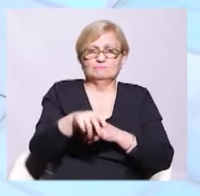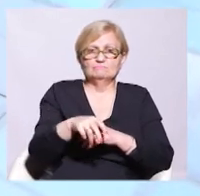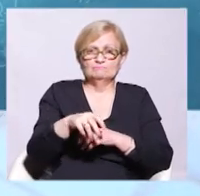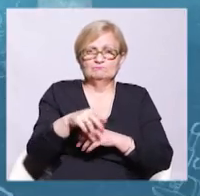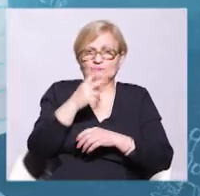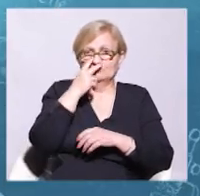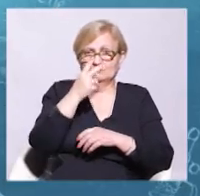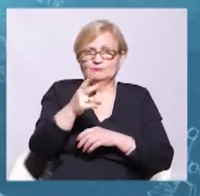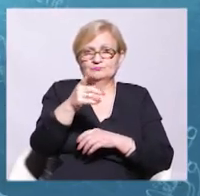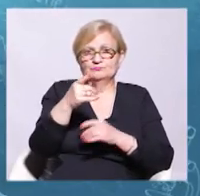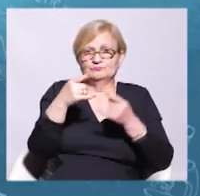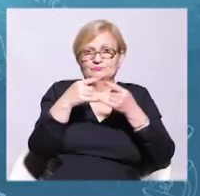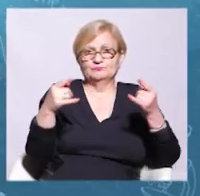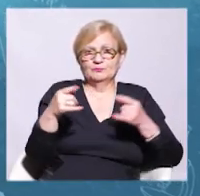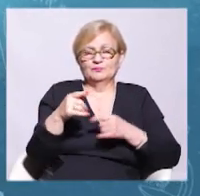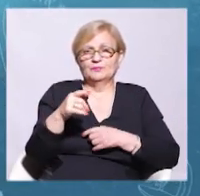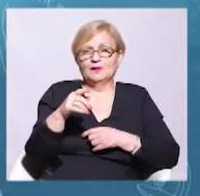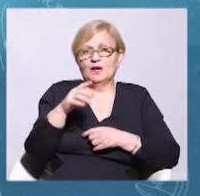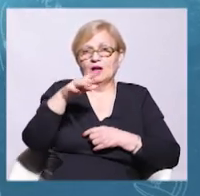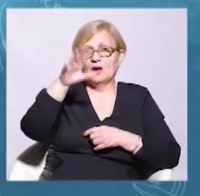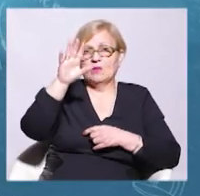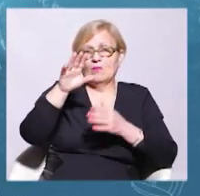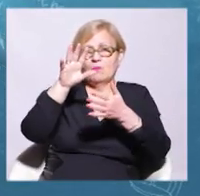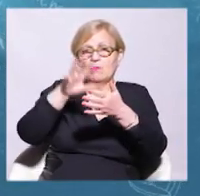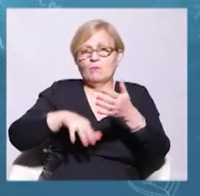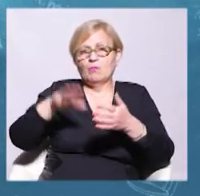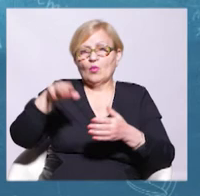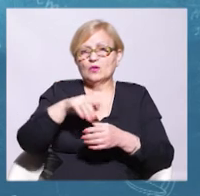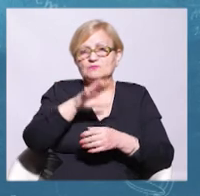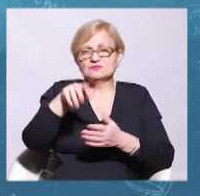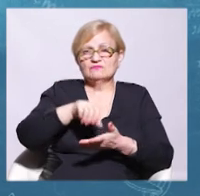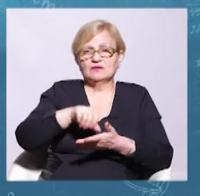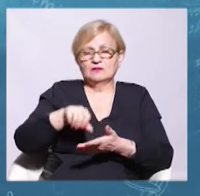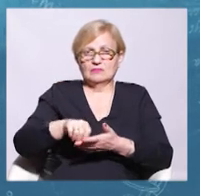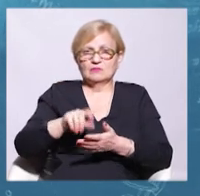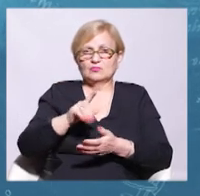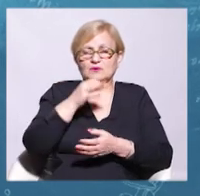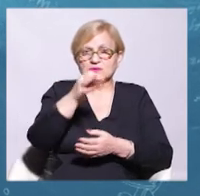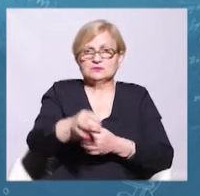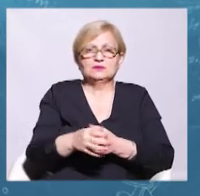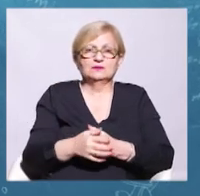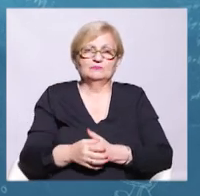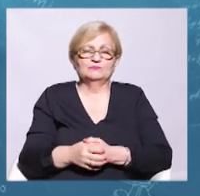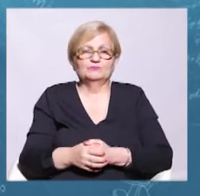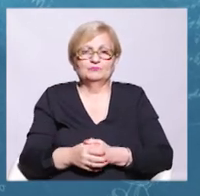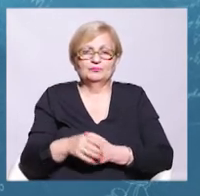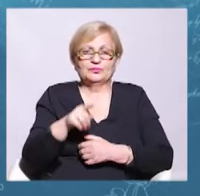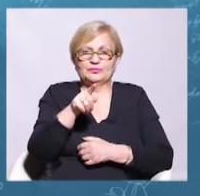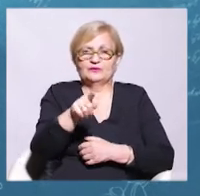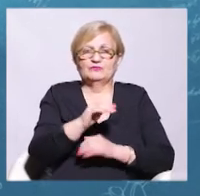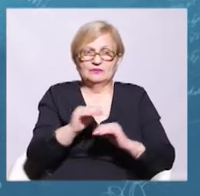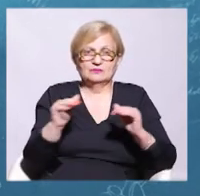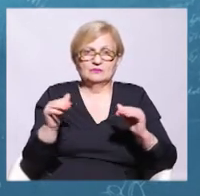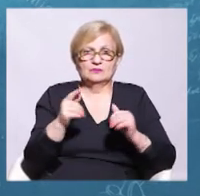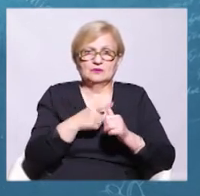ekranze bavshemo gamochndeba poemis qvela is personazhi romlebits me vaxsene tken ki